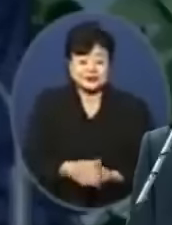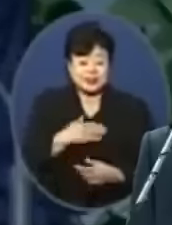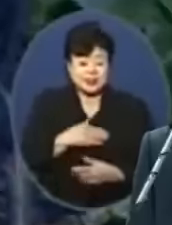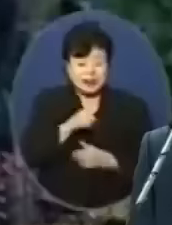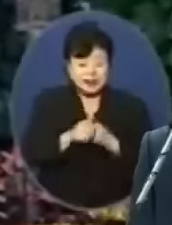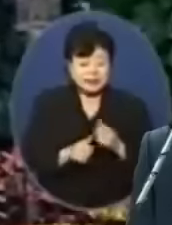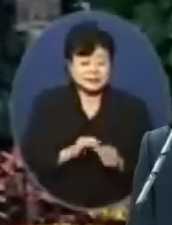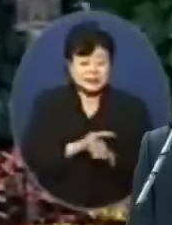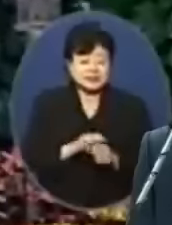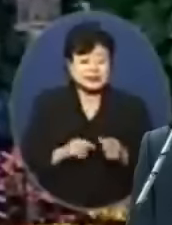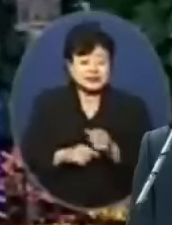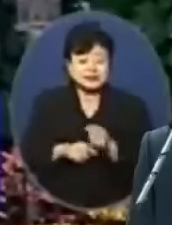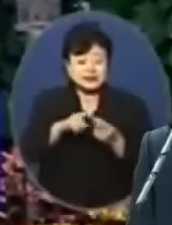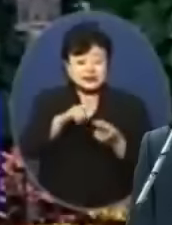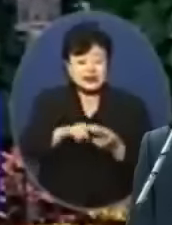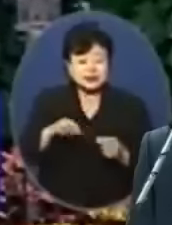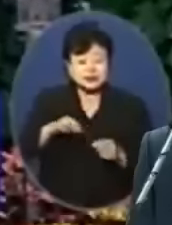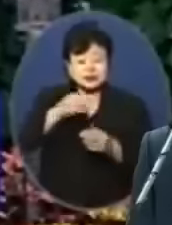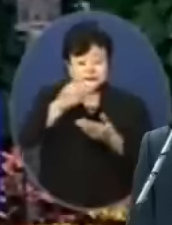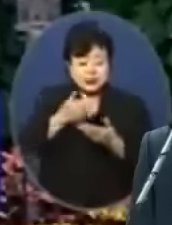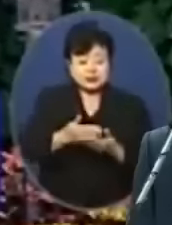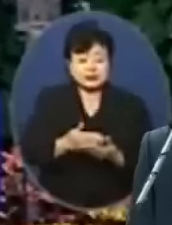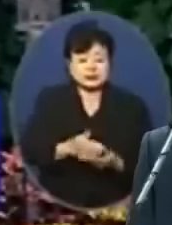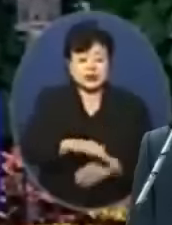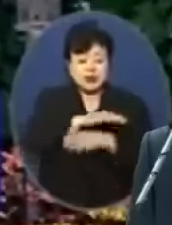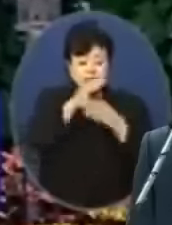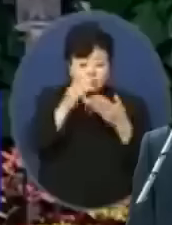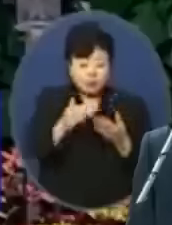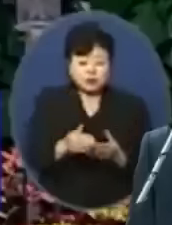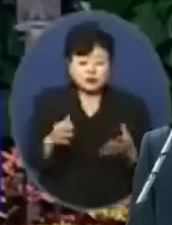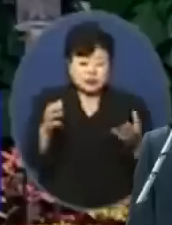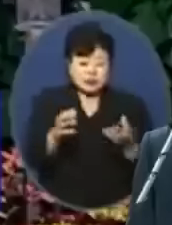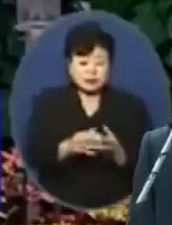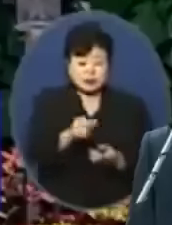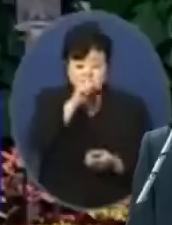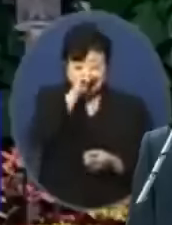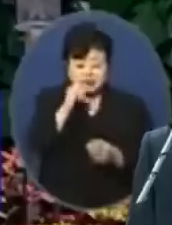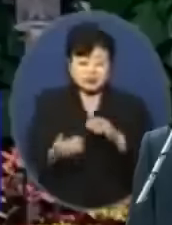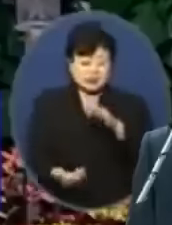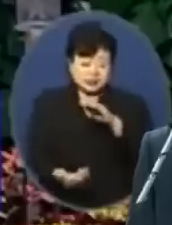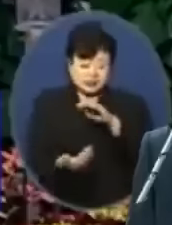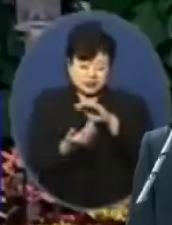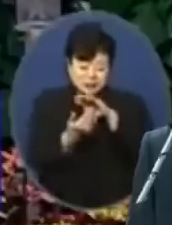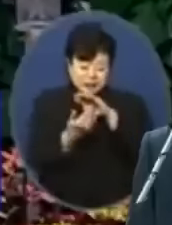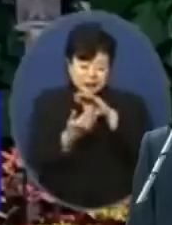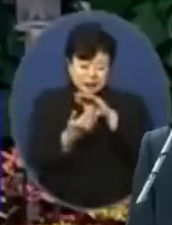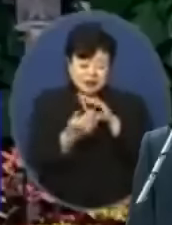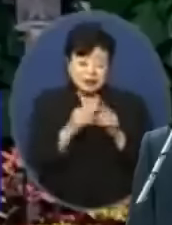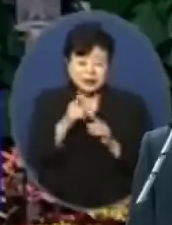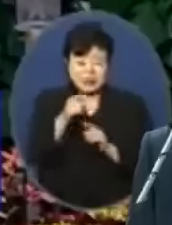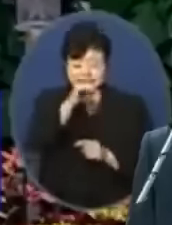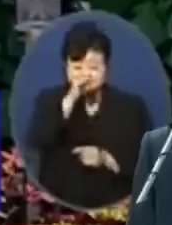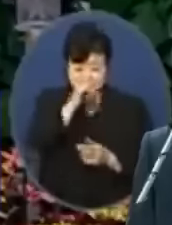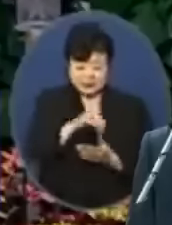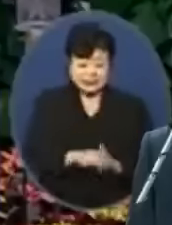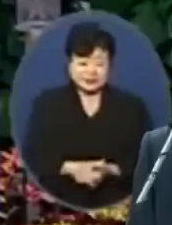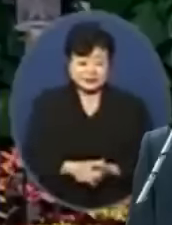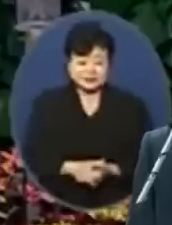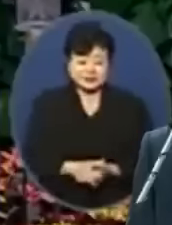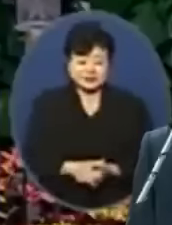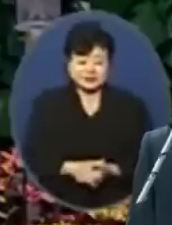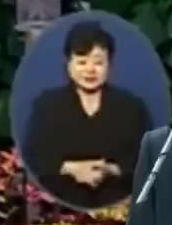알거니와 하나님을 사랑하는 자 곧 그 뜻대로 부르심을 입은 자들에게는 모든 것이 합력하여 선을 이룬다고 성경은 말씀하고 있는